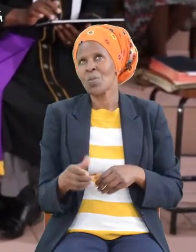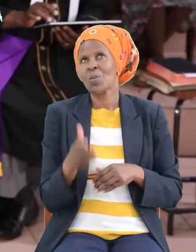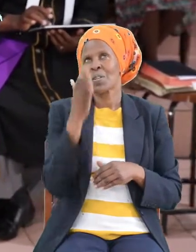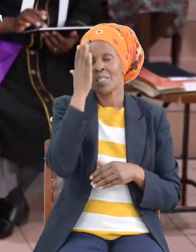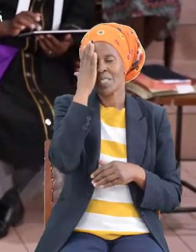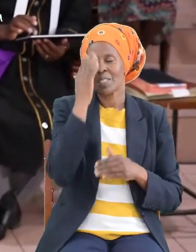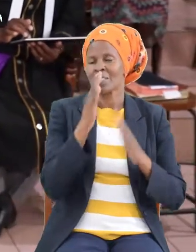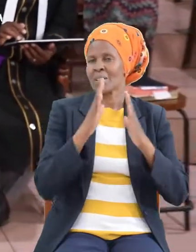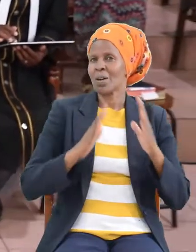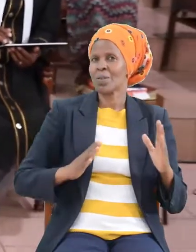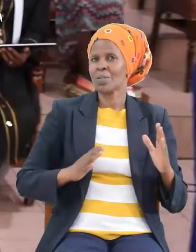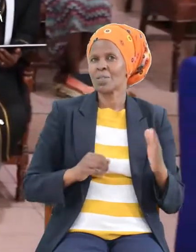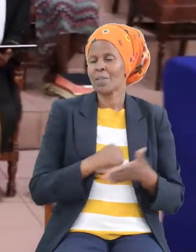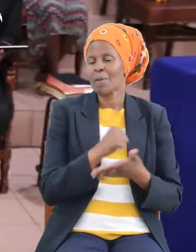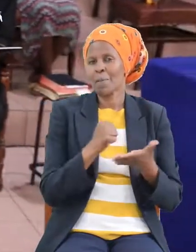Israeli. Amina.